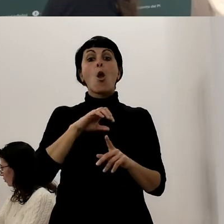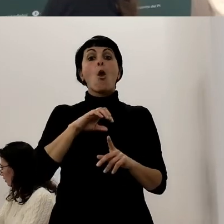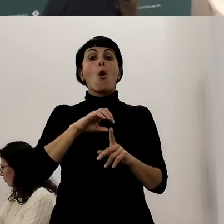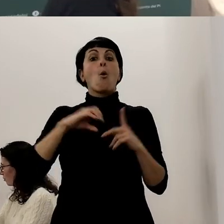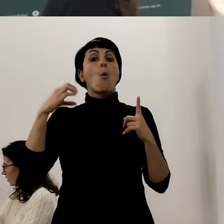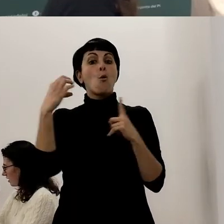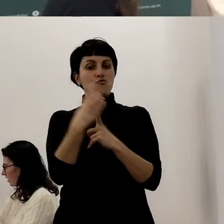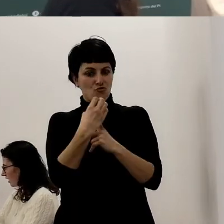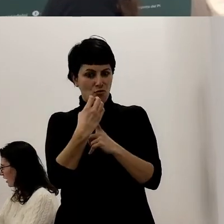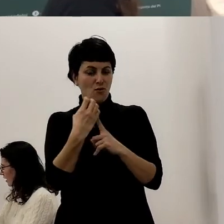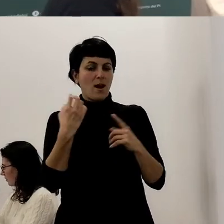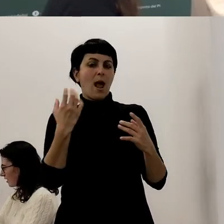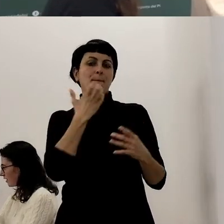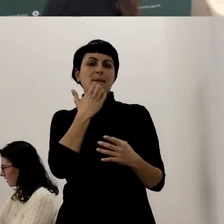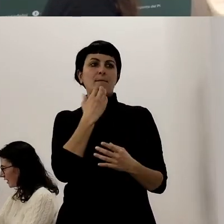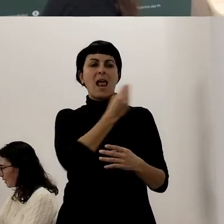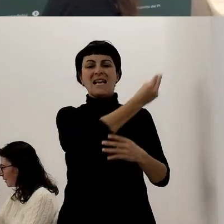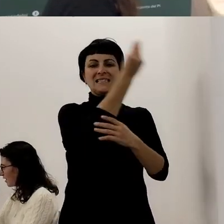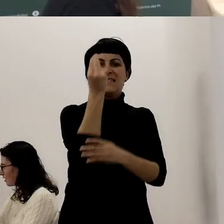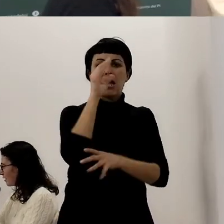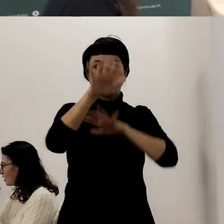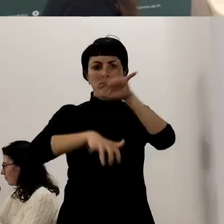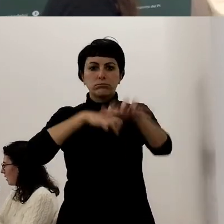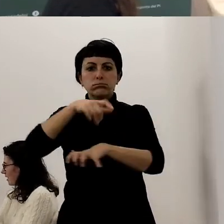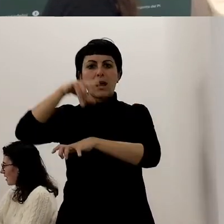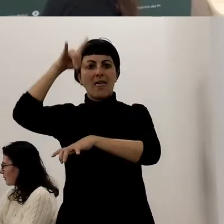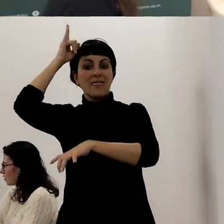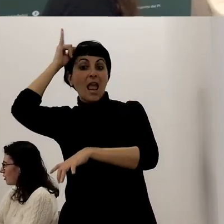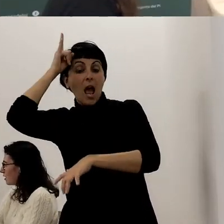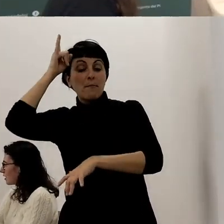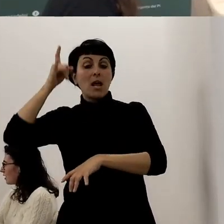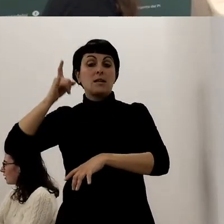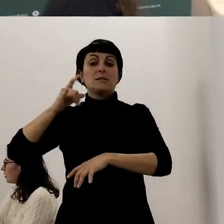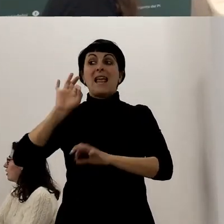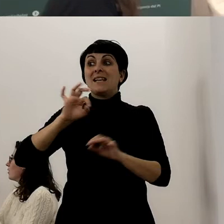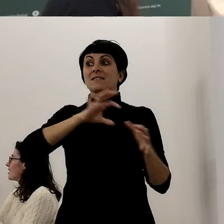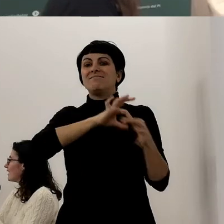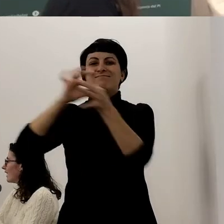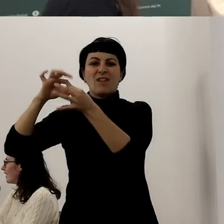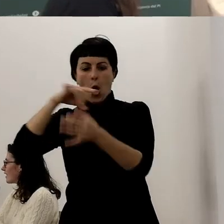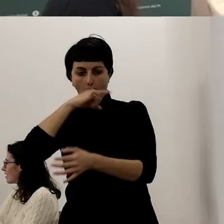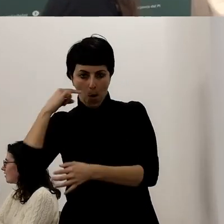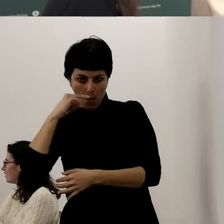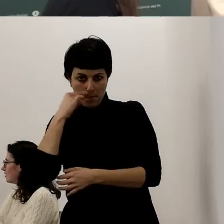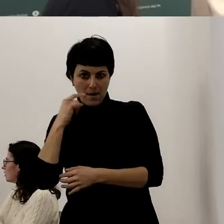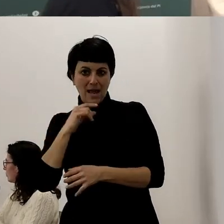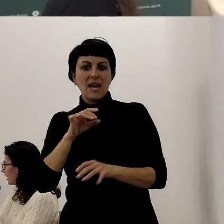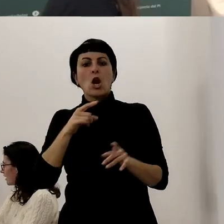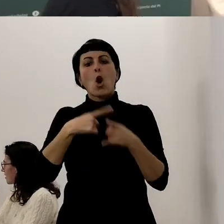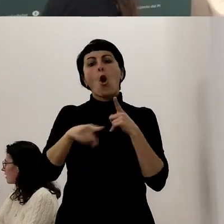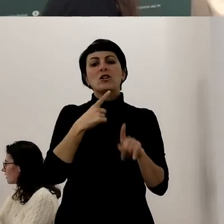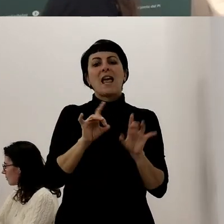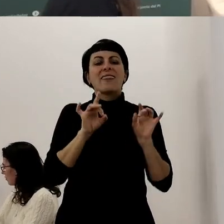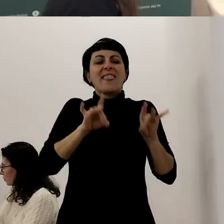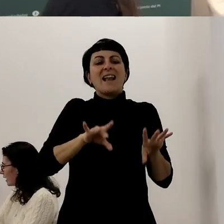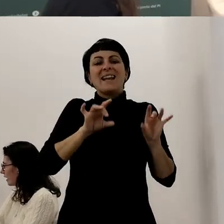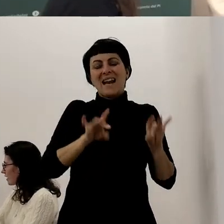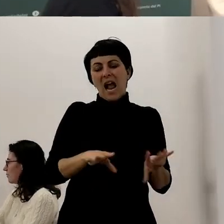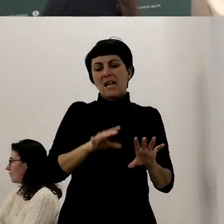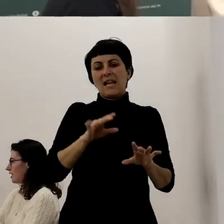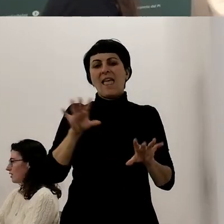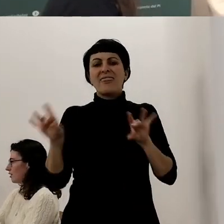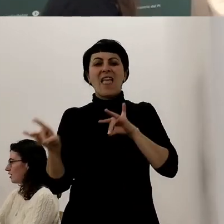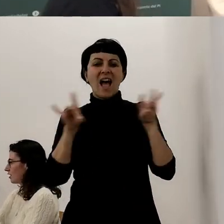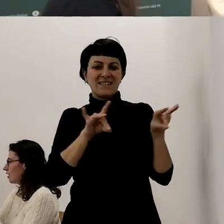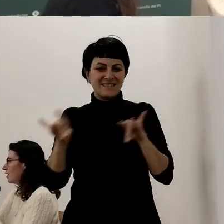o força bruta, no, com poden ser gegants, bèsties, diables, va més cap als homes i tot allò de més delicadesa, no, danses,